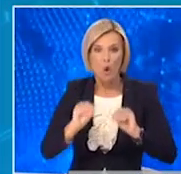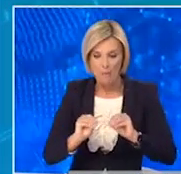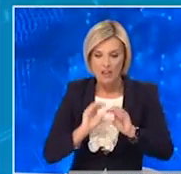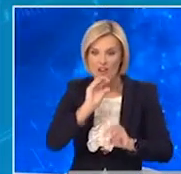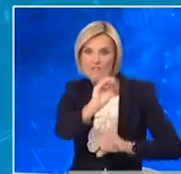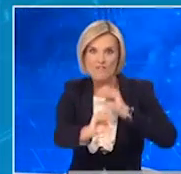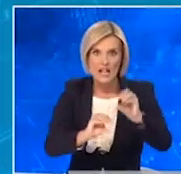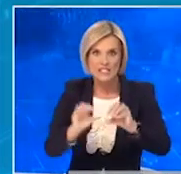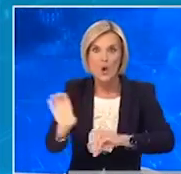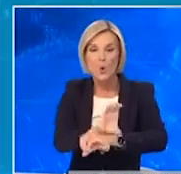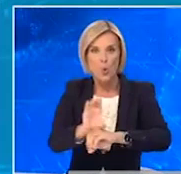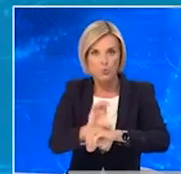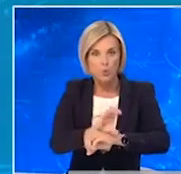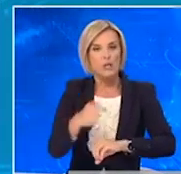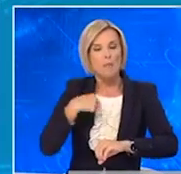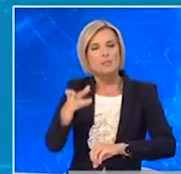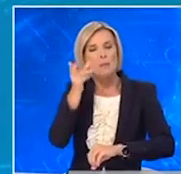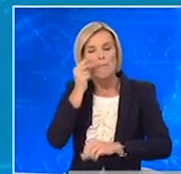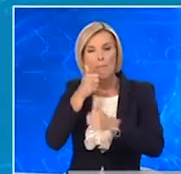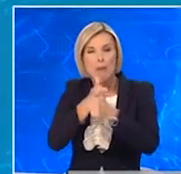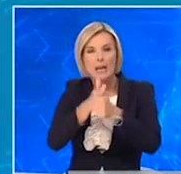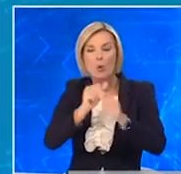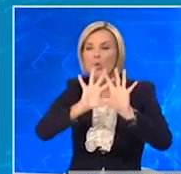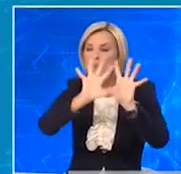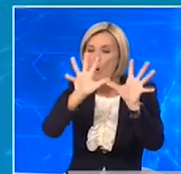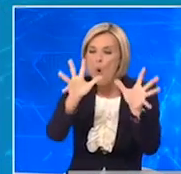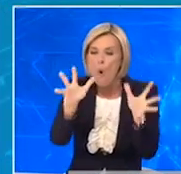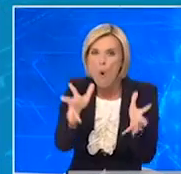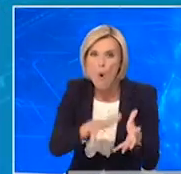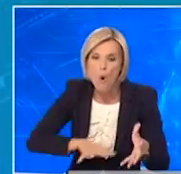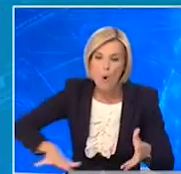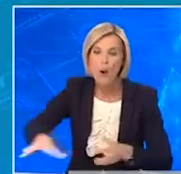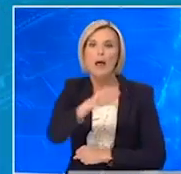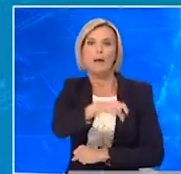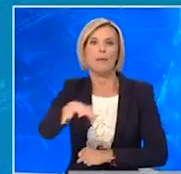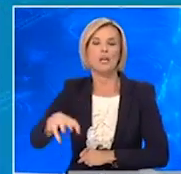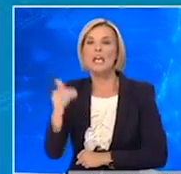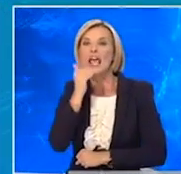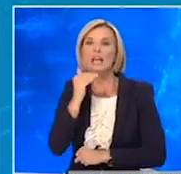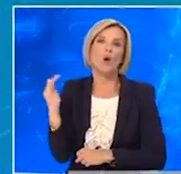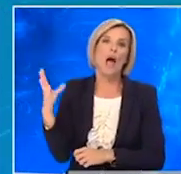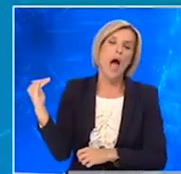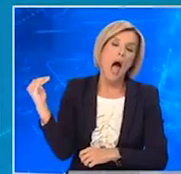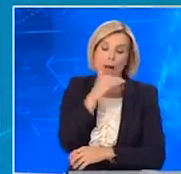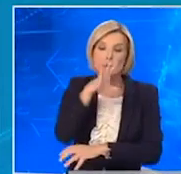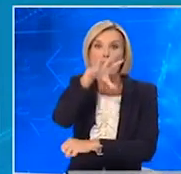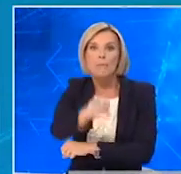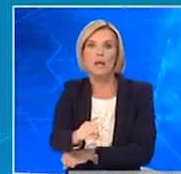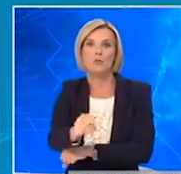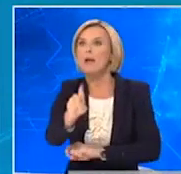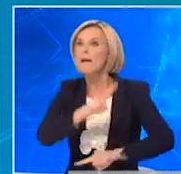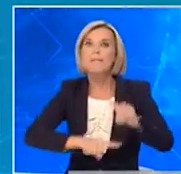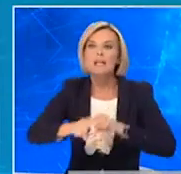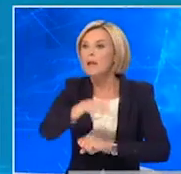δειγματοληπτεί, αποσκοπώντας την παρακολούθηση όλων των χωρών και περιοχών για το γρήγορο εντοπισμό νέων επιδημιολογικά